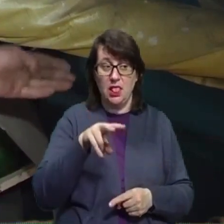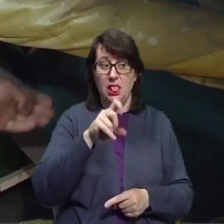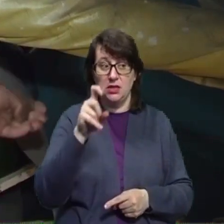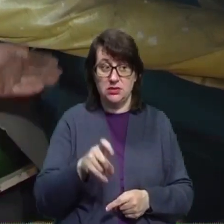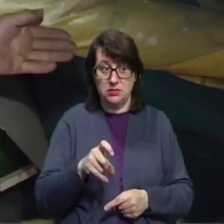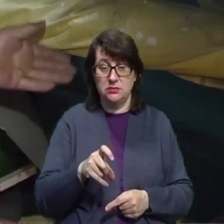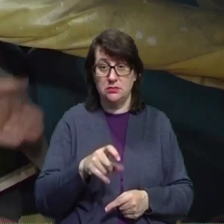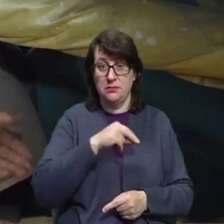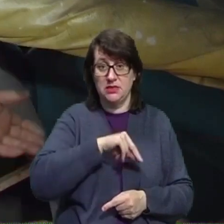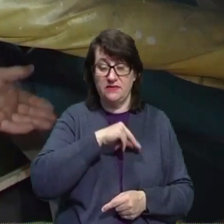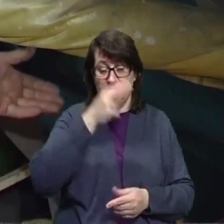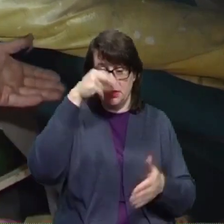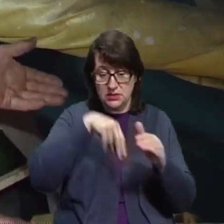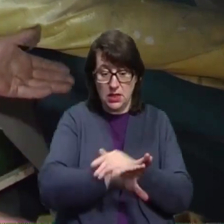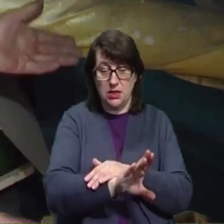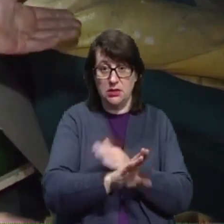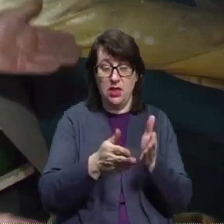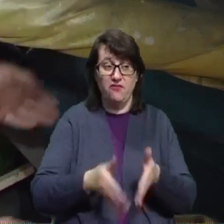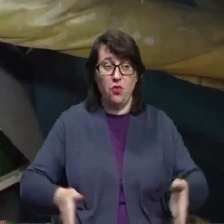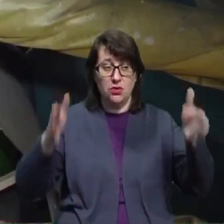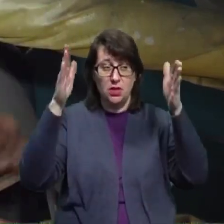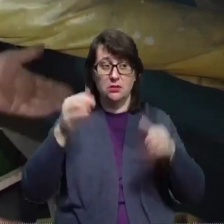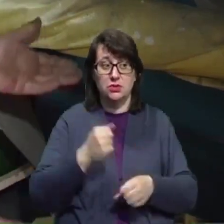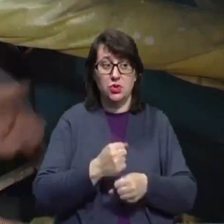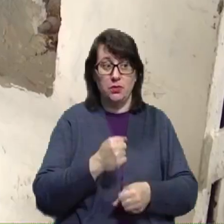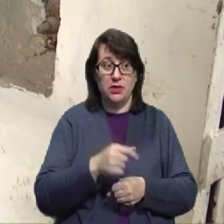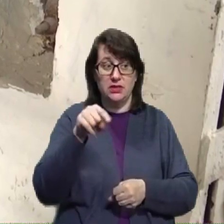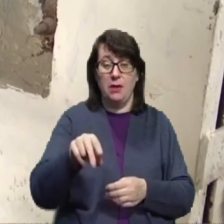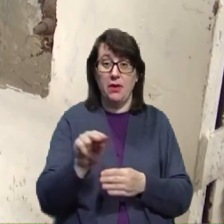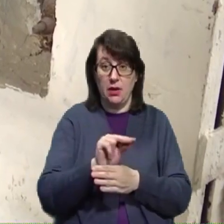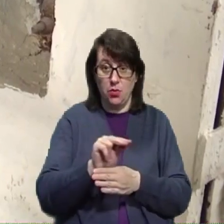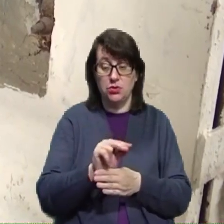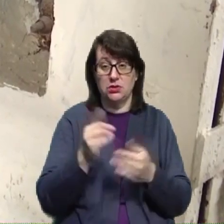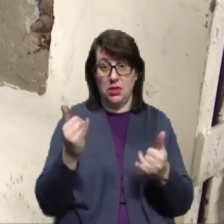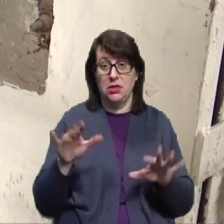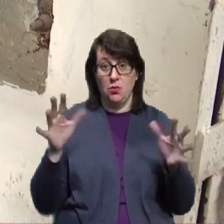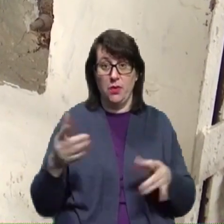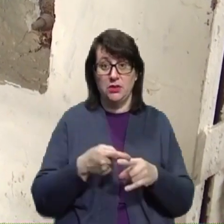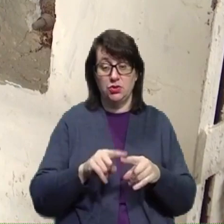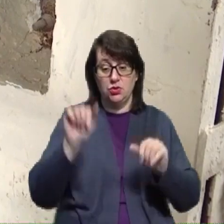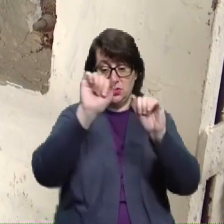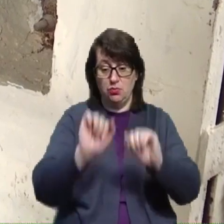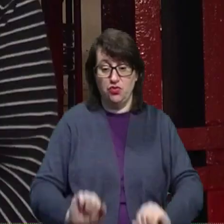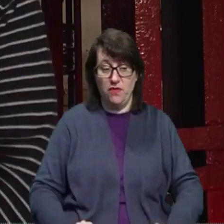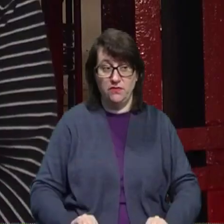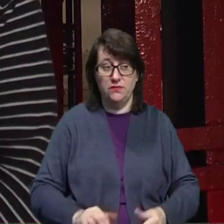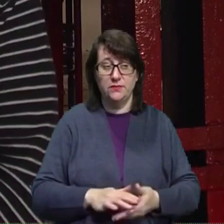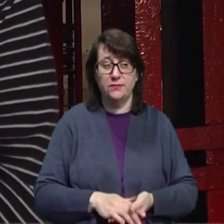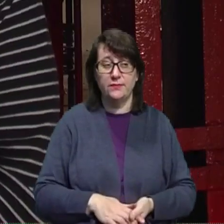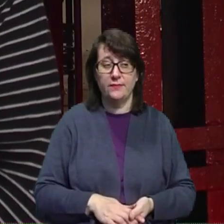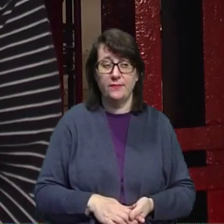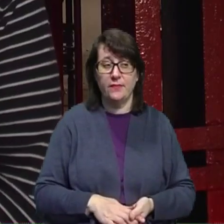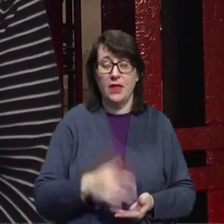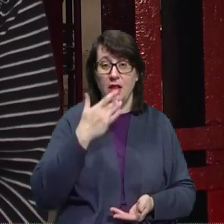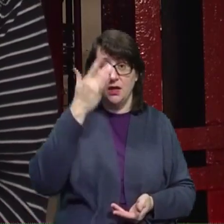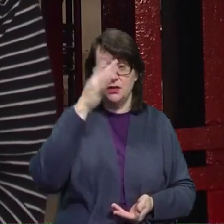працівники залазили в котел, зробили там ремонт, і я на даний момент його замурував і заштукатурив. В літній період у